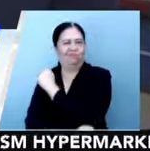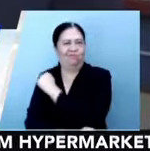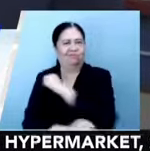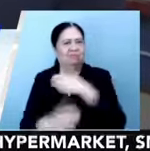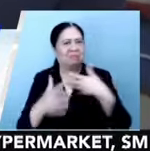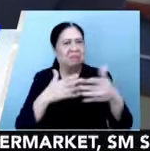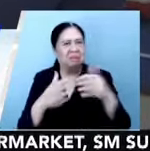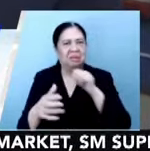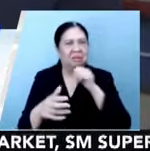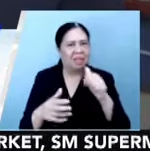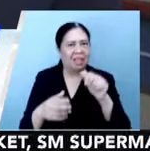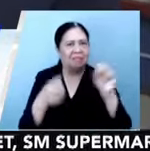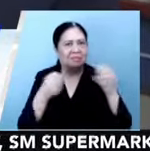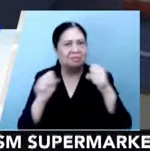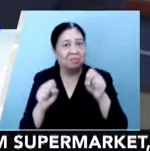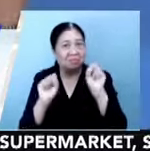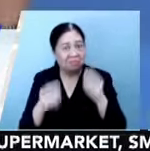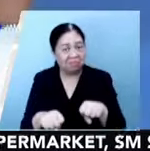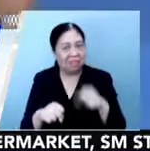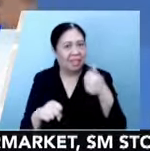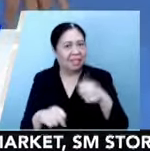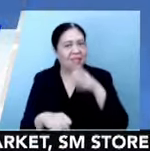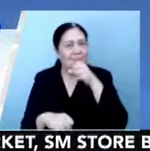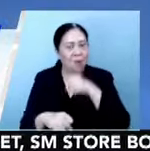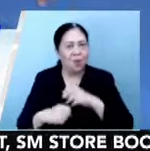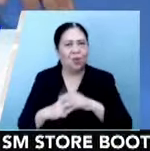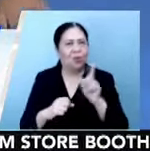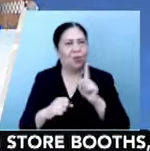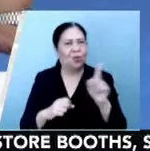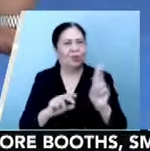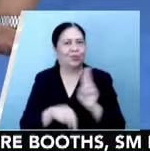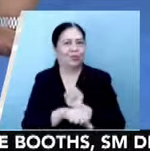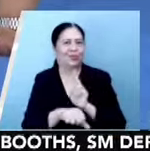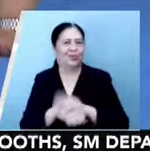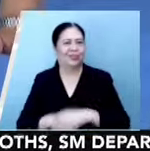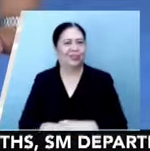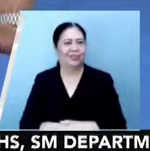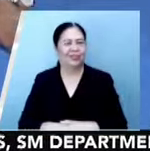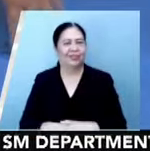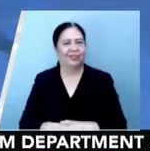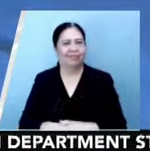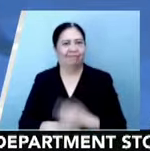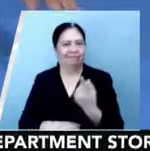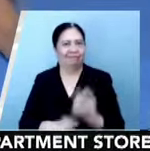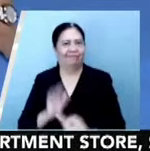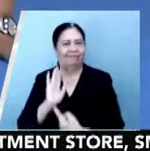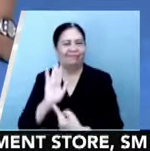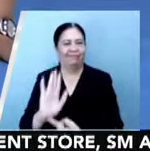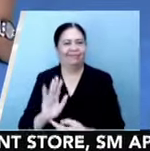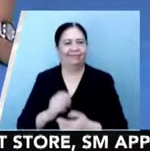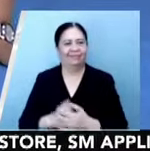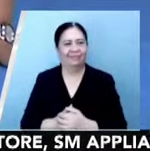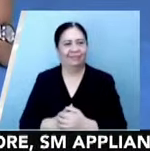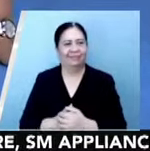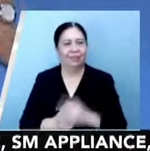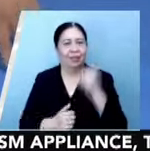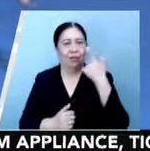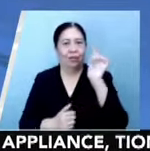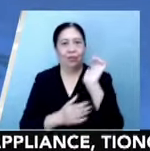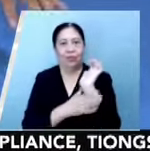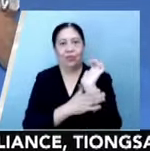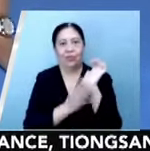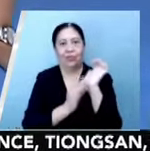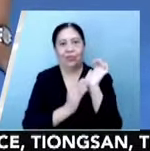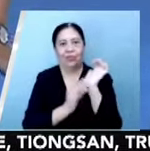at kahit anong edad. Yan, up lang po, ganyan. For the wrist, ano po? Yeah,